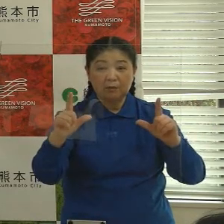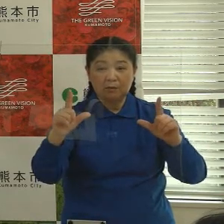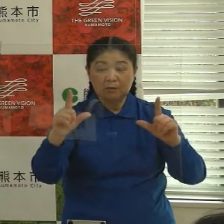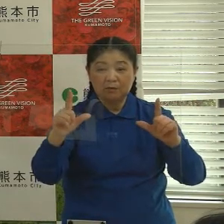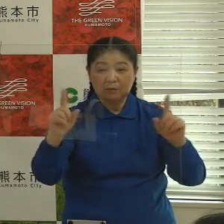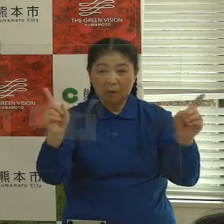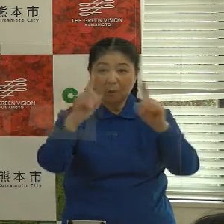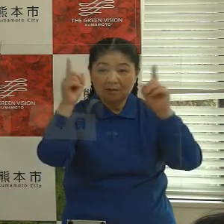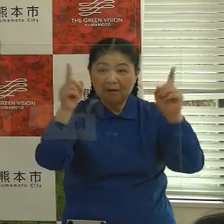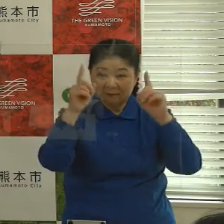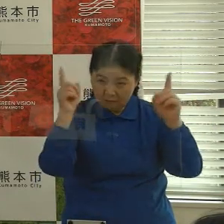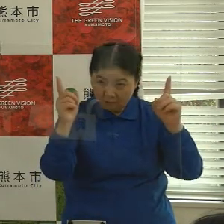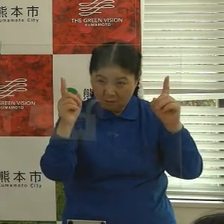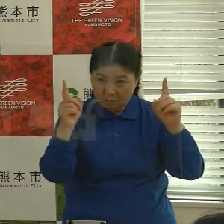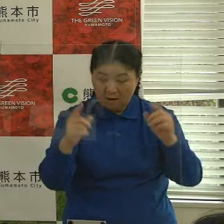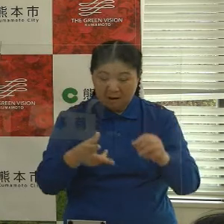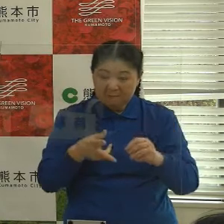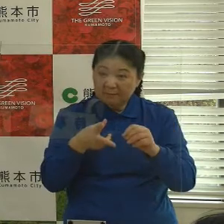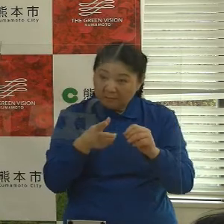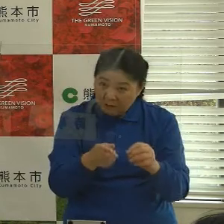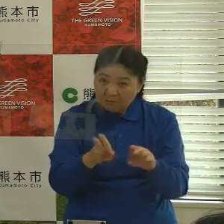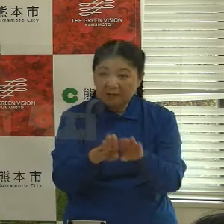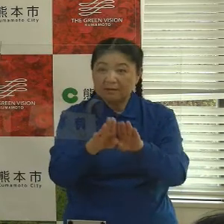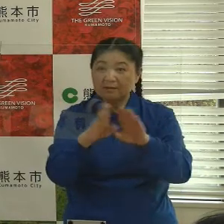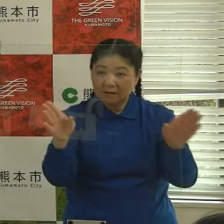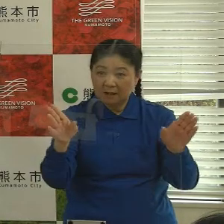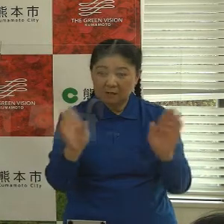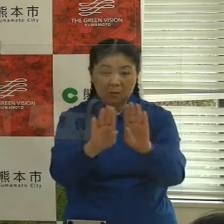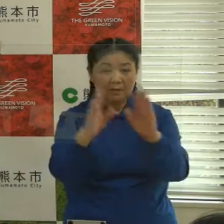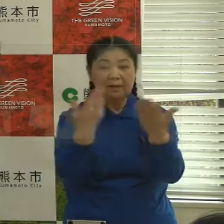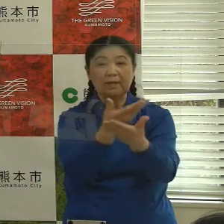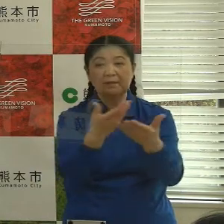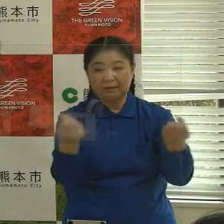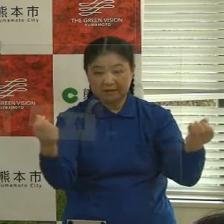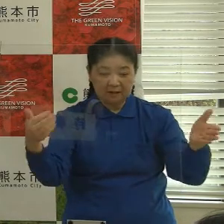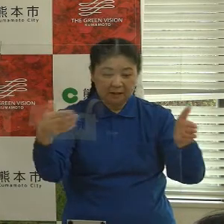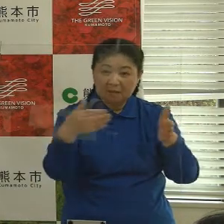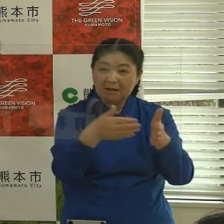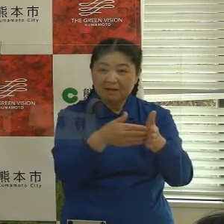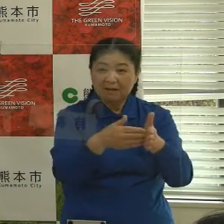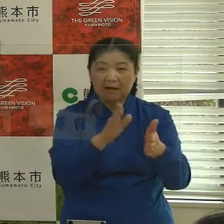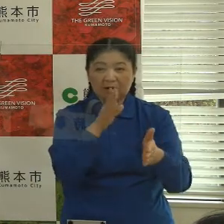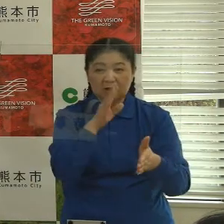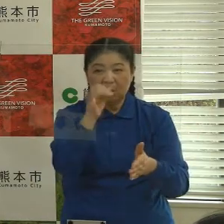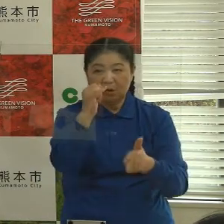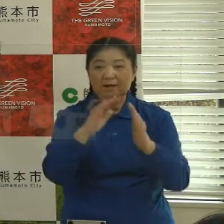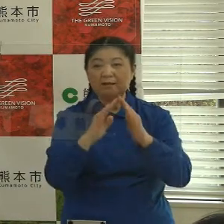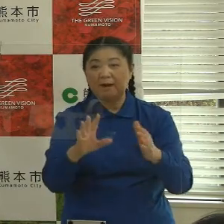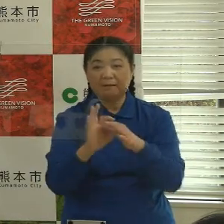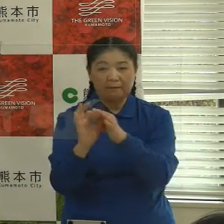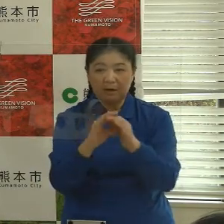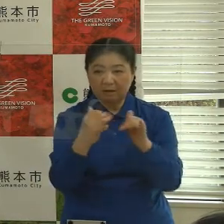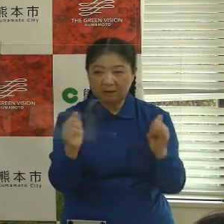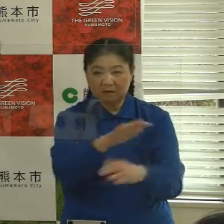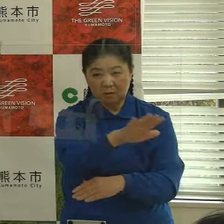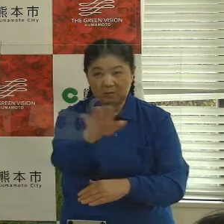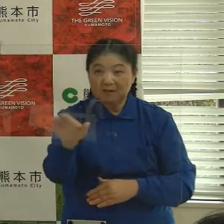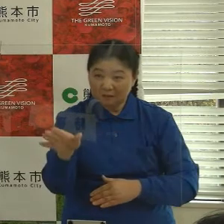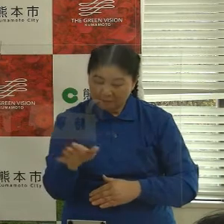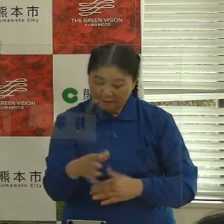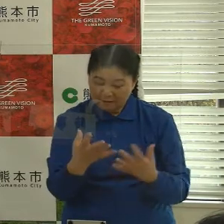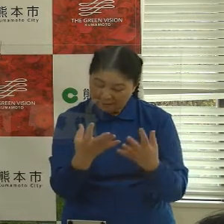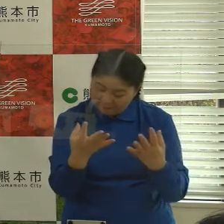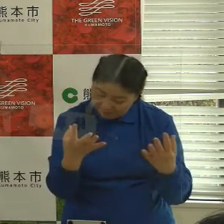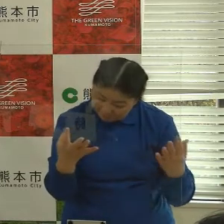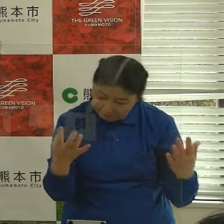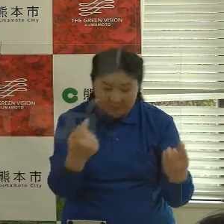ープニングセレモニーでのテープカットから開会式まで実行委員会関係者の皆様をはじめ